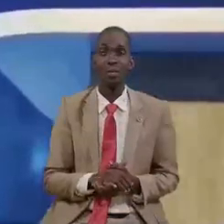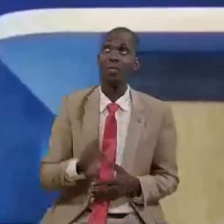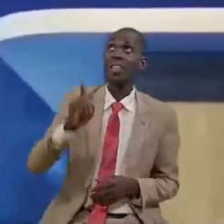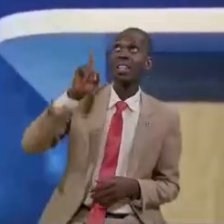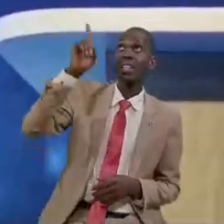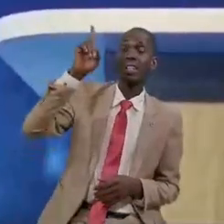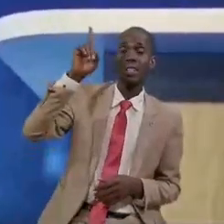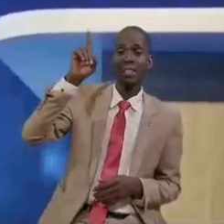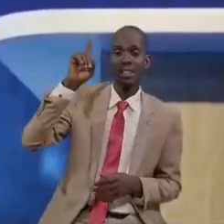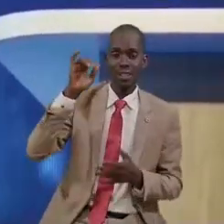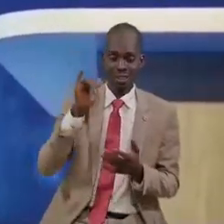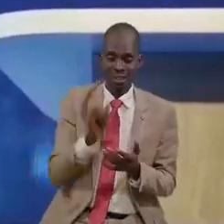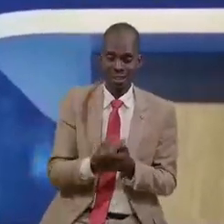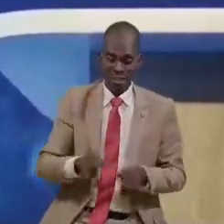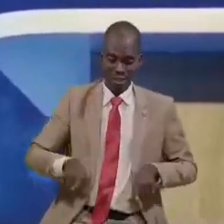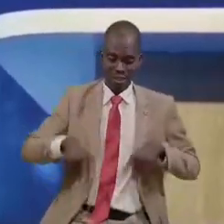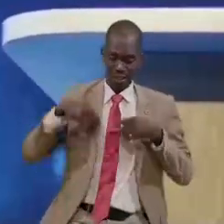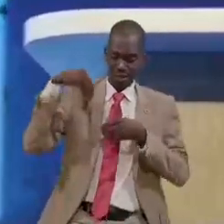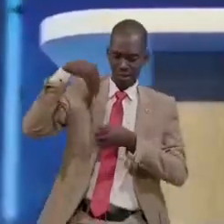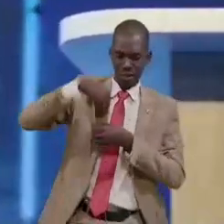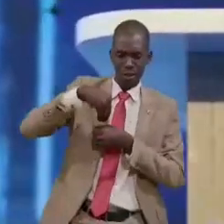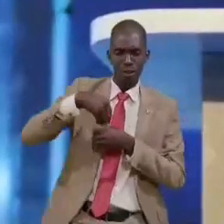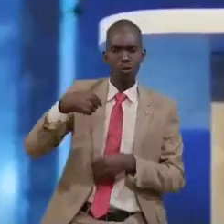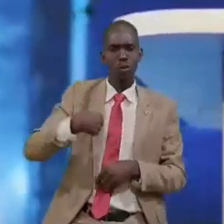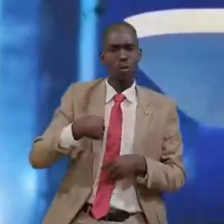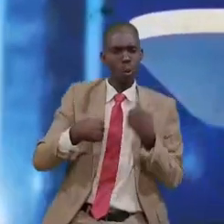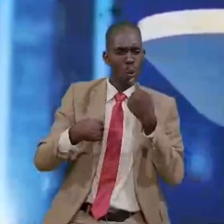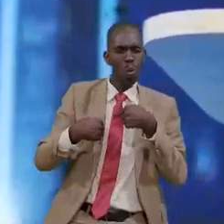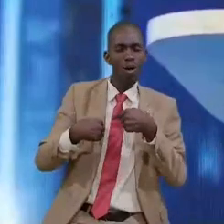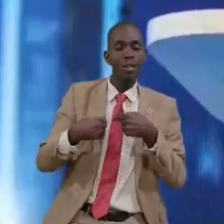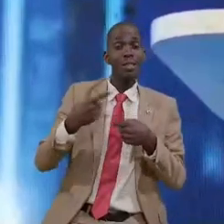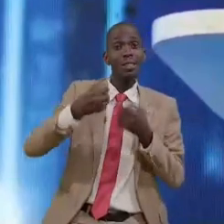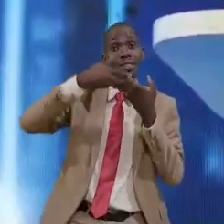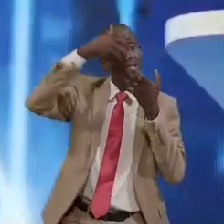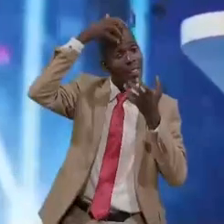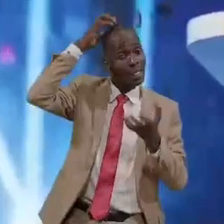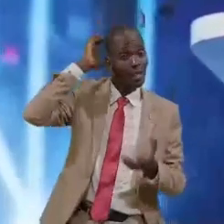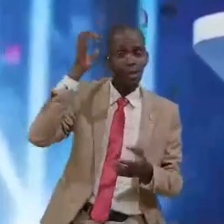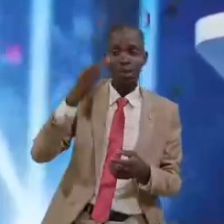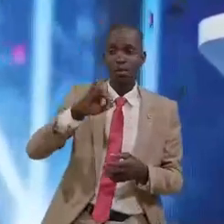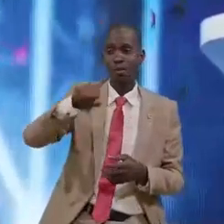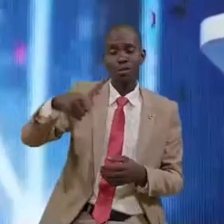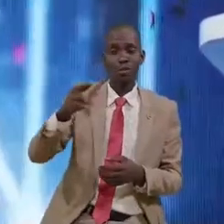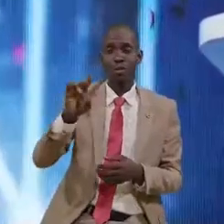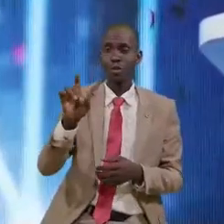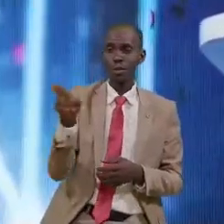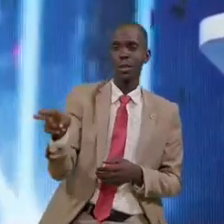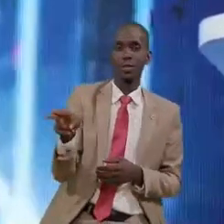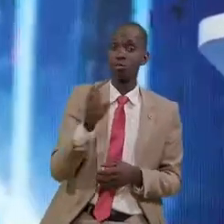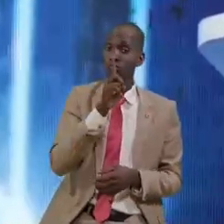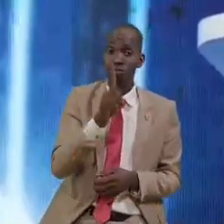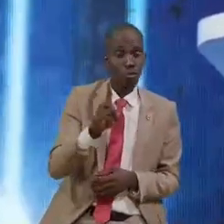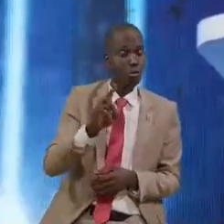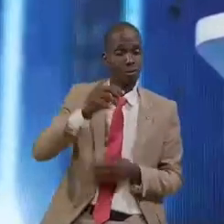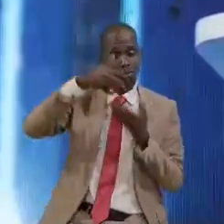Celui qui est en vous, qui est celui-là, l'agneau de le lion de la tribu de Juda.